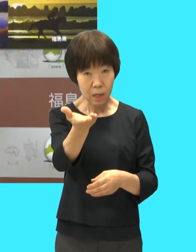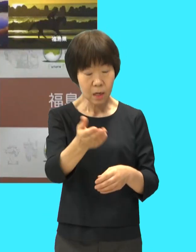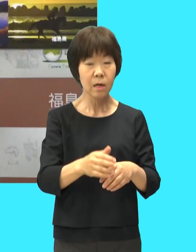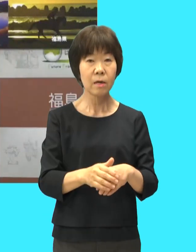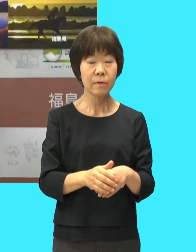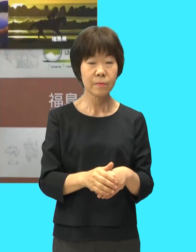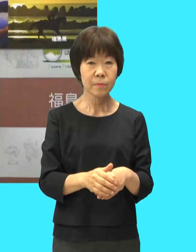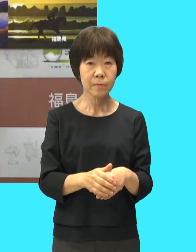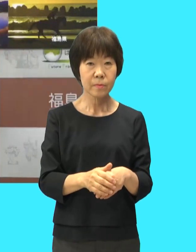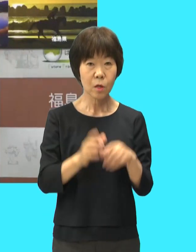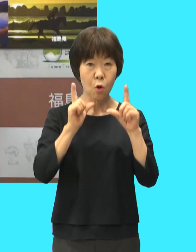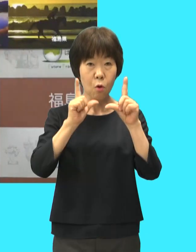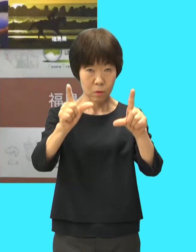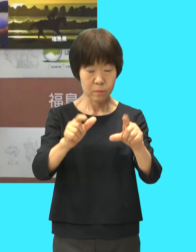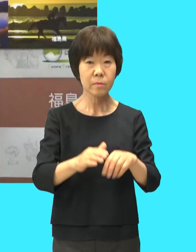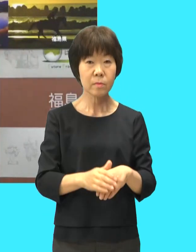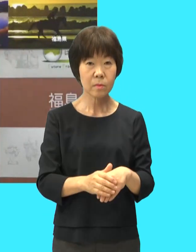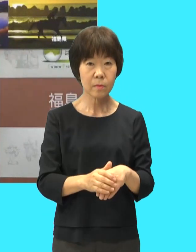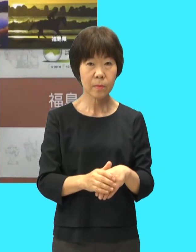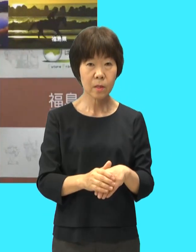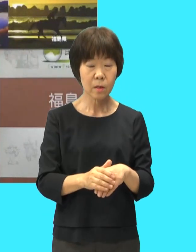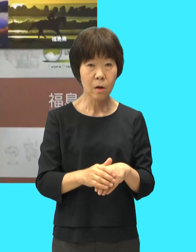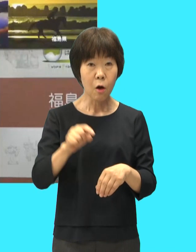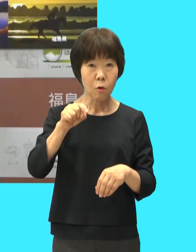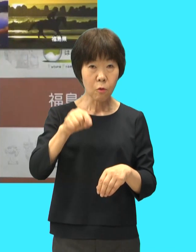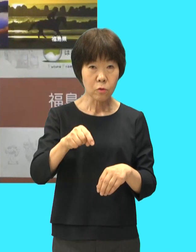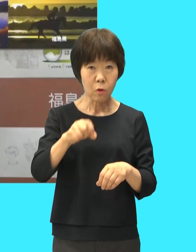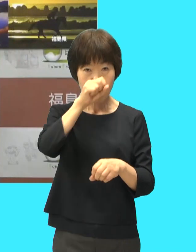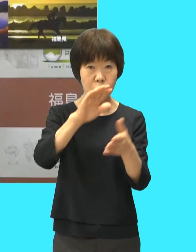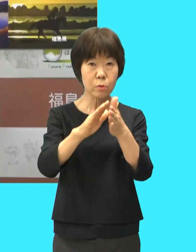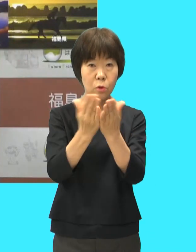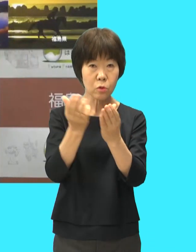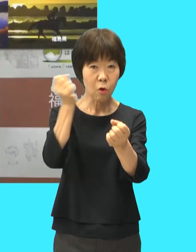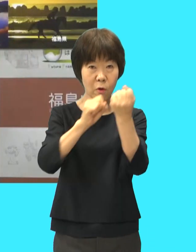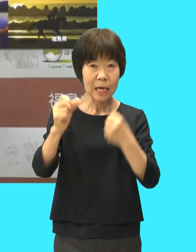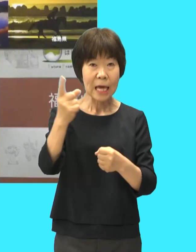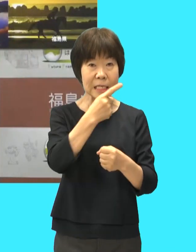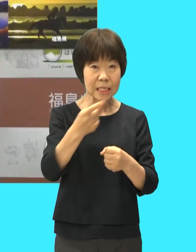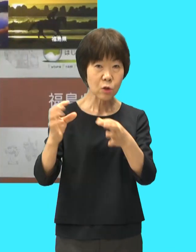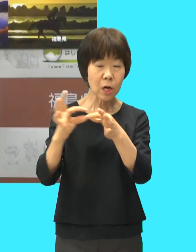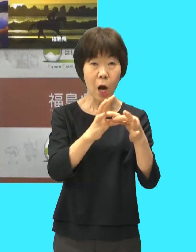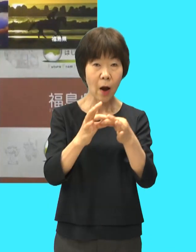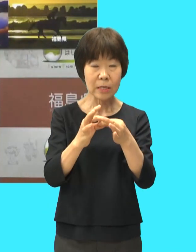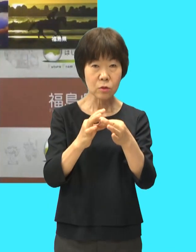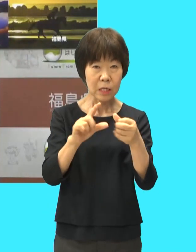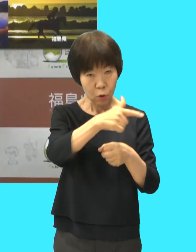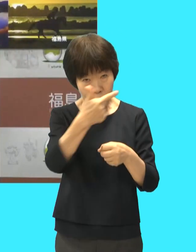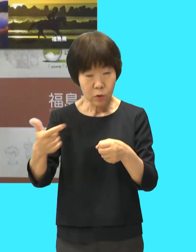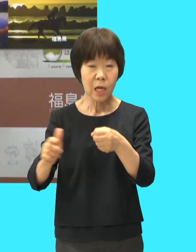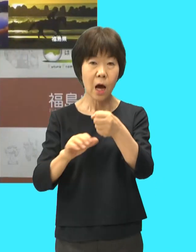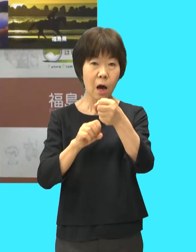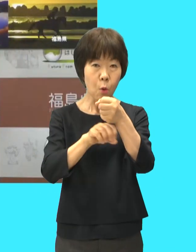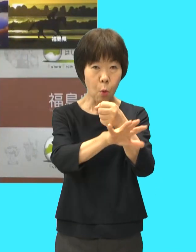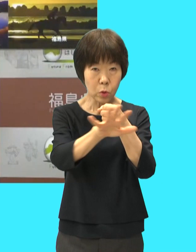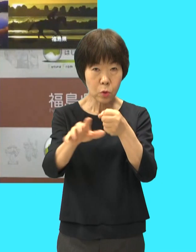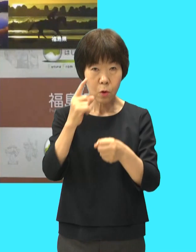だったんですけどもはいっこの吉本の芸人さんに抱える様々な報道を拝見をしている